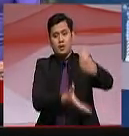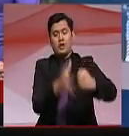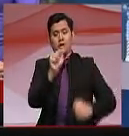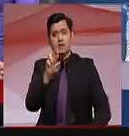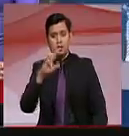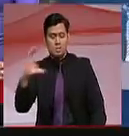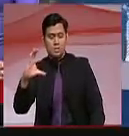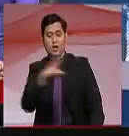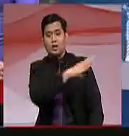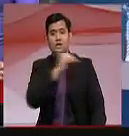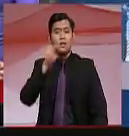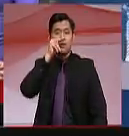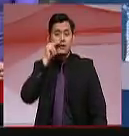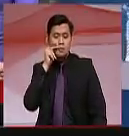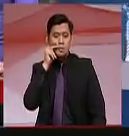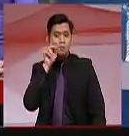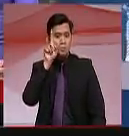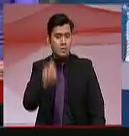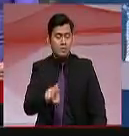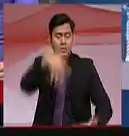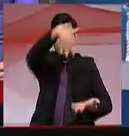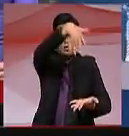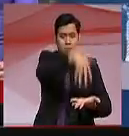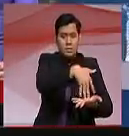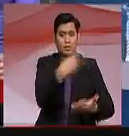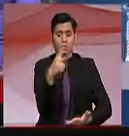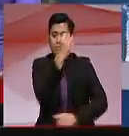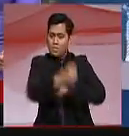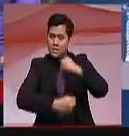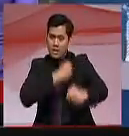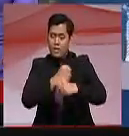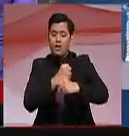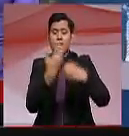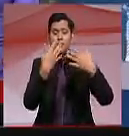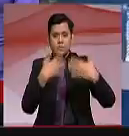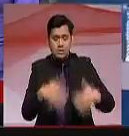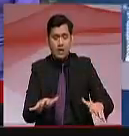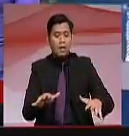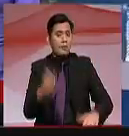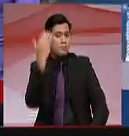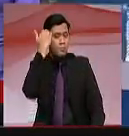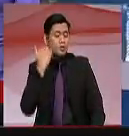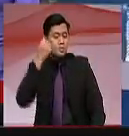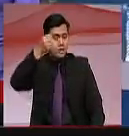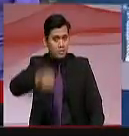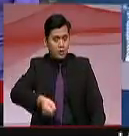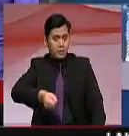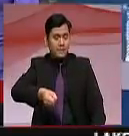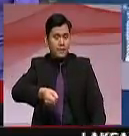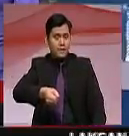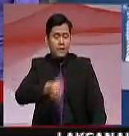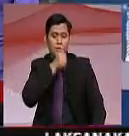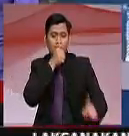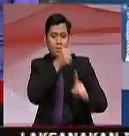datrend Ajib hanya perlu menjalani hukuman penjara selama 12 tahun setelah Hakim Mahkamah tinggi memaknai selamat Ghazali